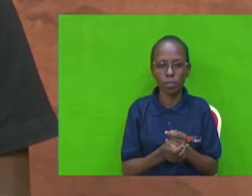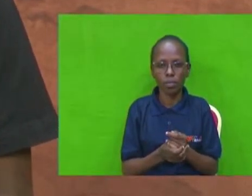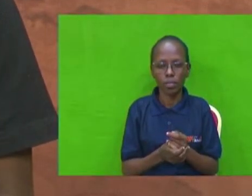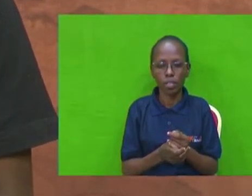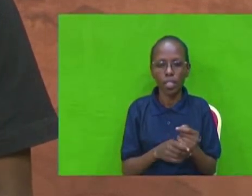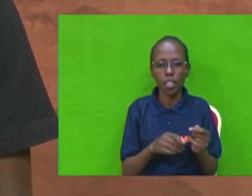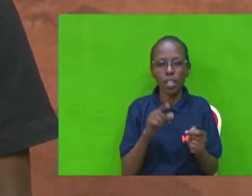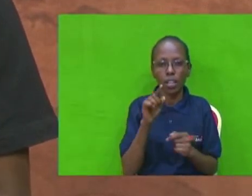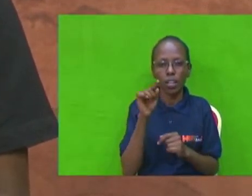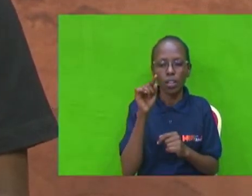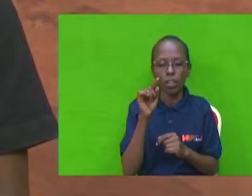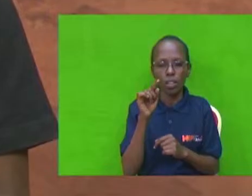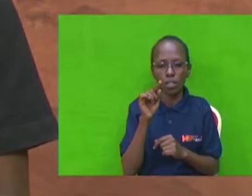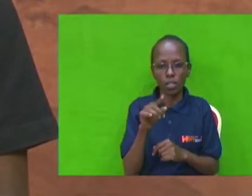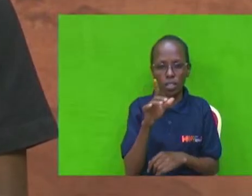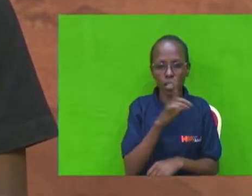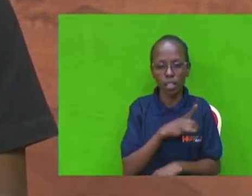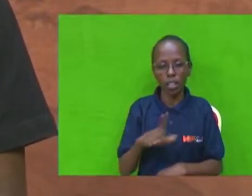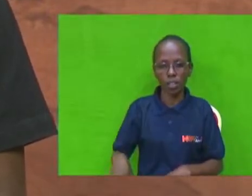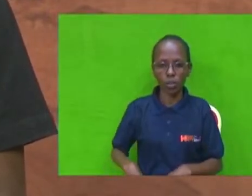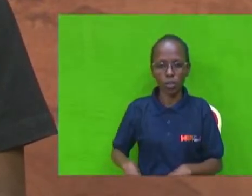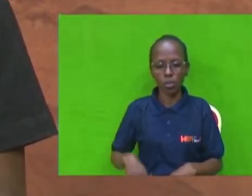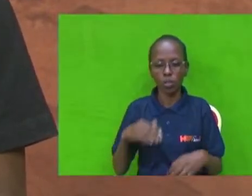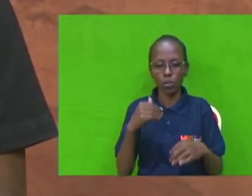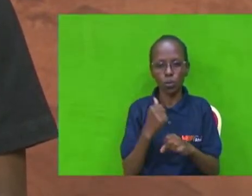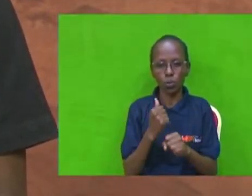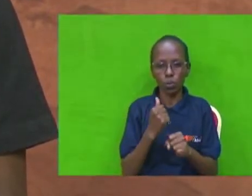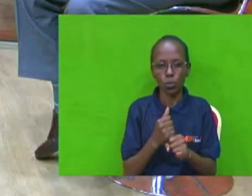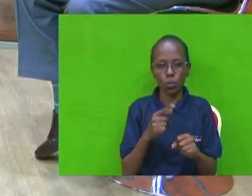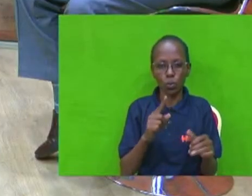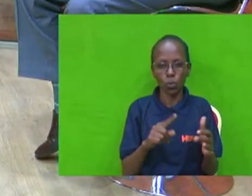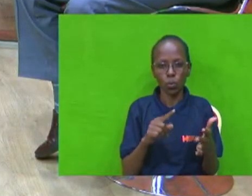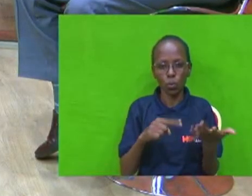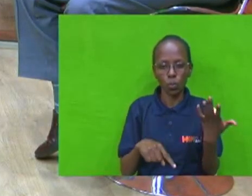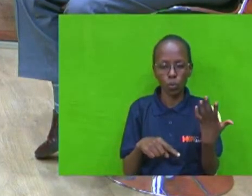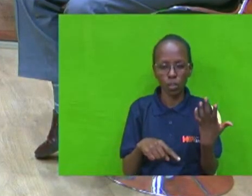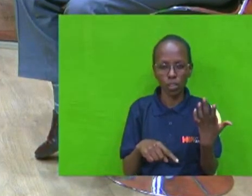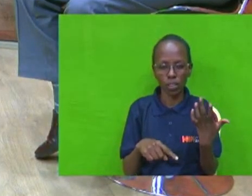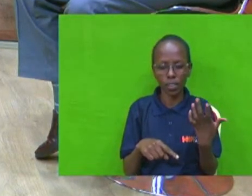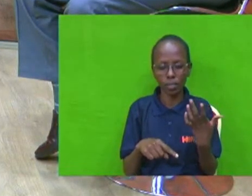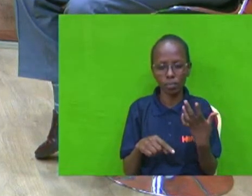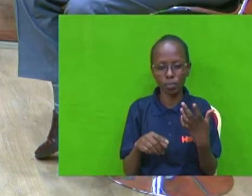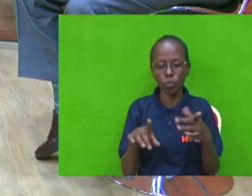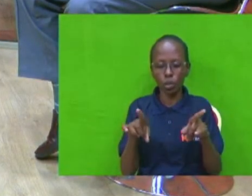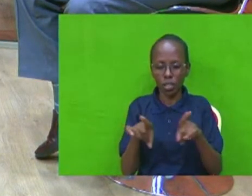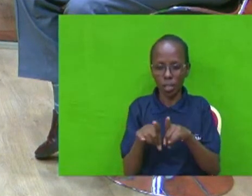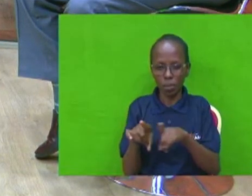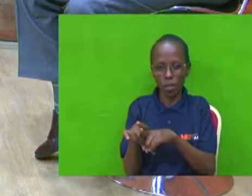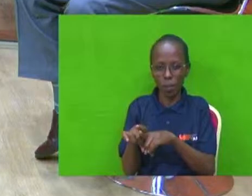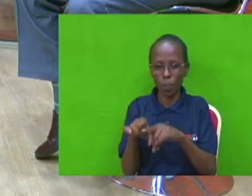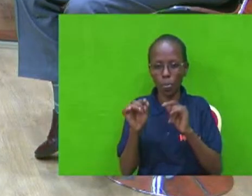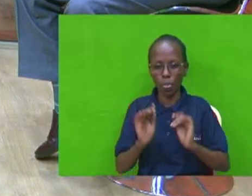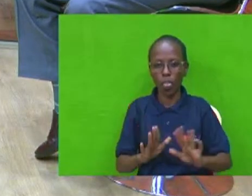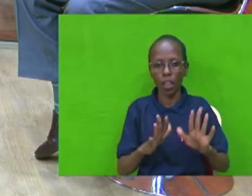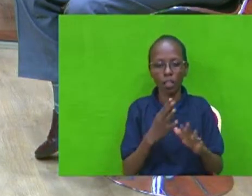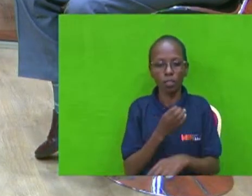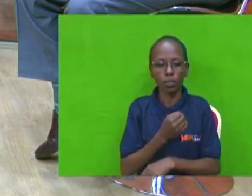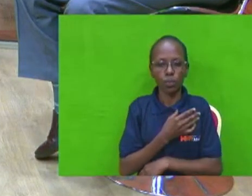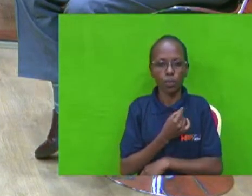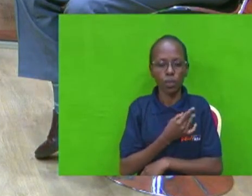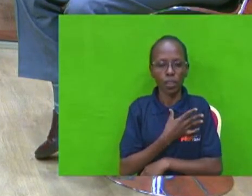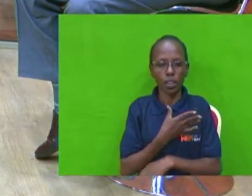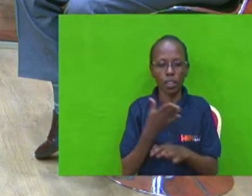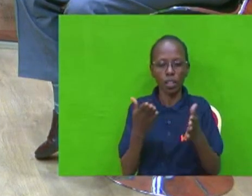akina bwana, watendeni wao yayo hayo. Mkiacha kuwaogofya,